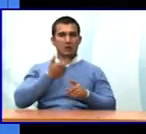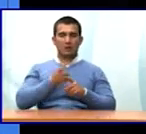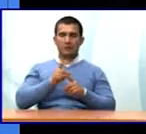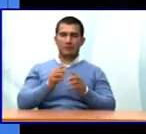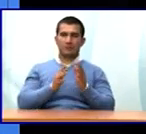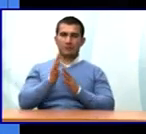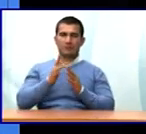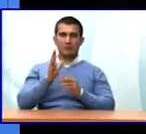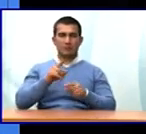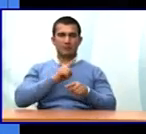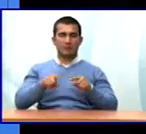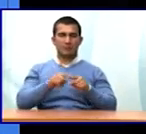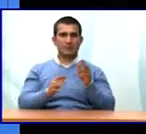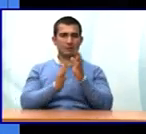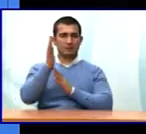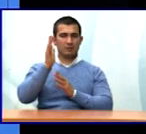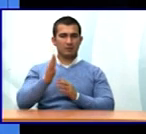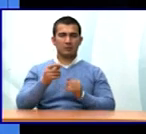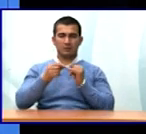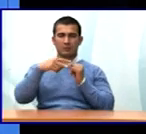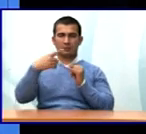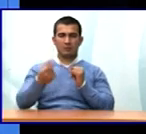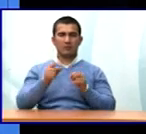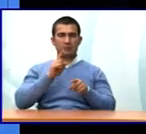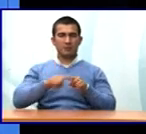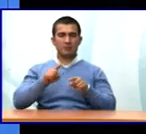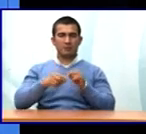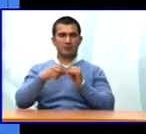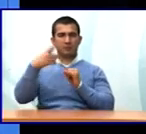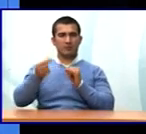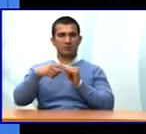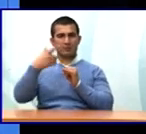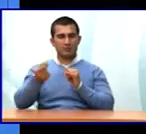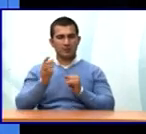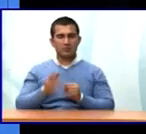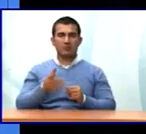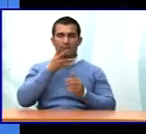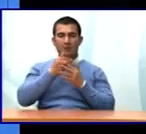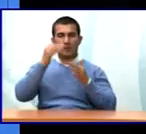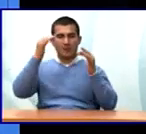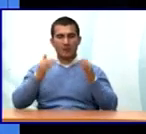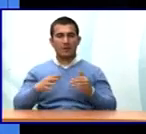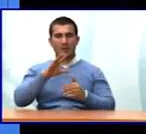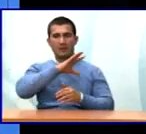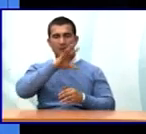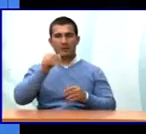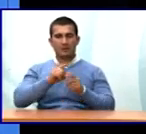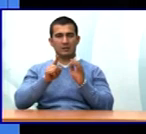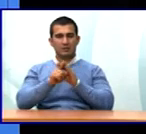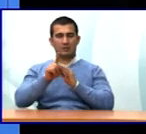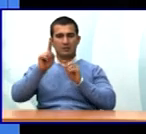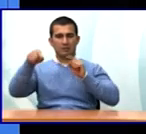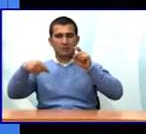o'simlik o'sishi tezlashib ketadi, barglari yiriklashib ketadi. Pastki qismidagi barglar qayrila